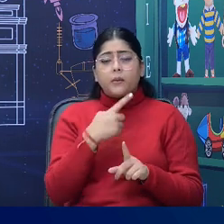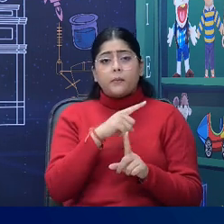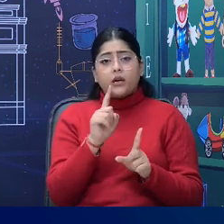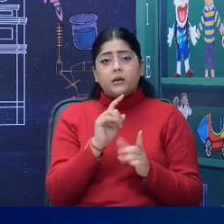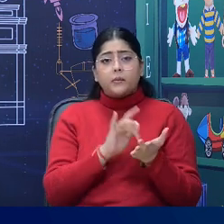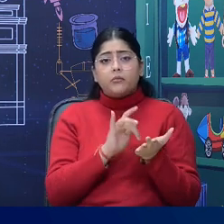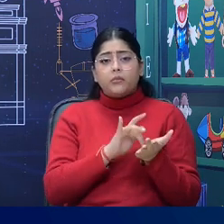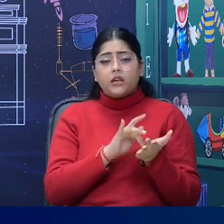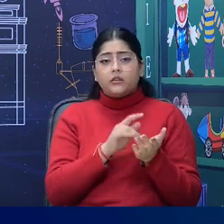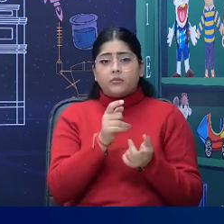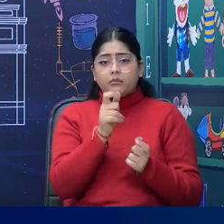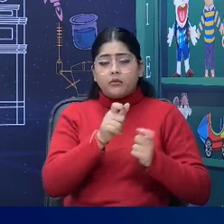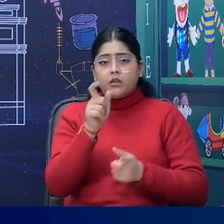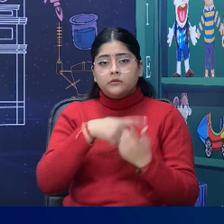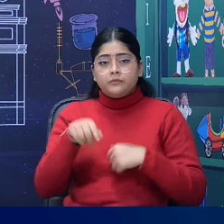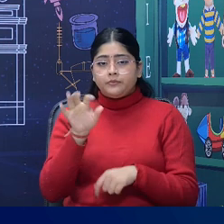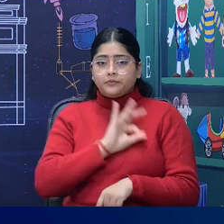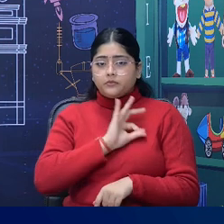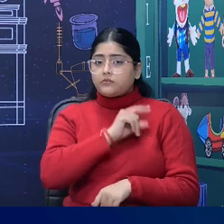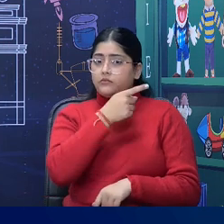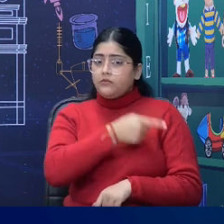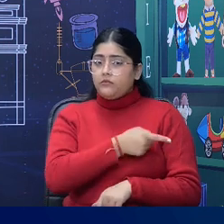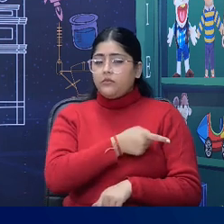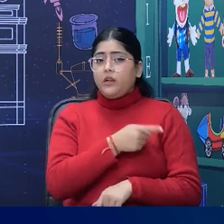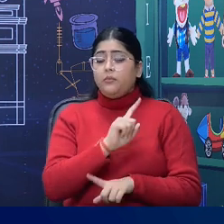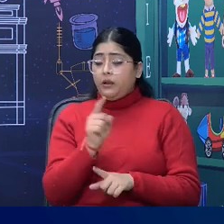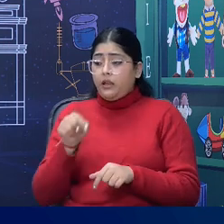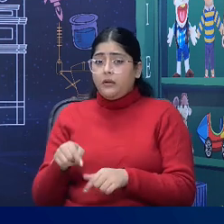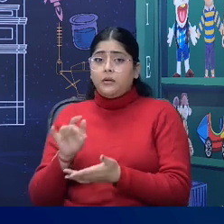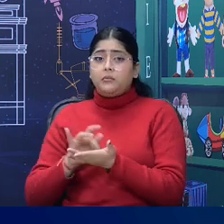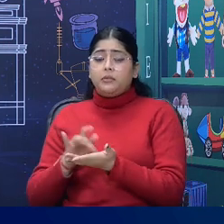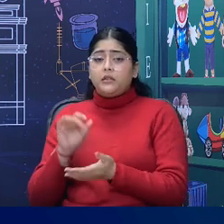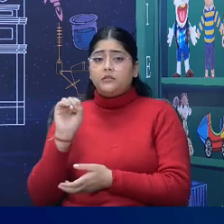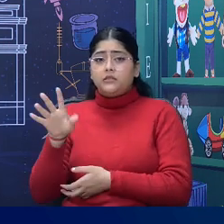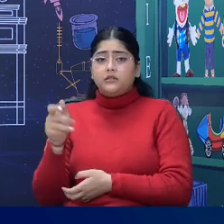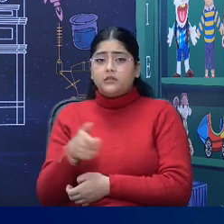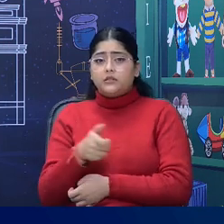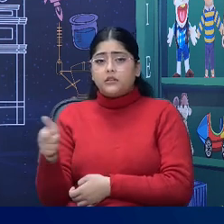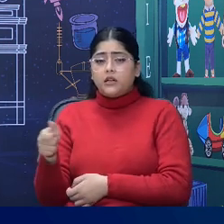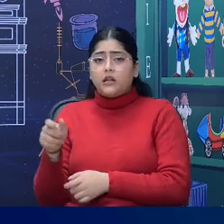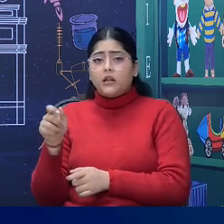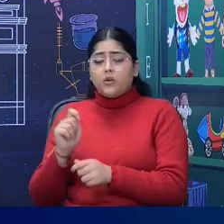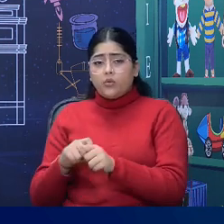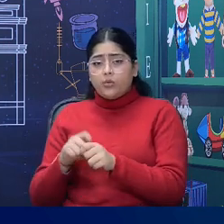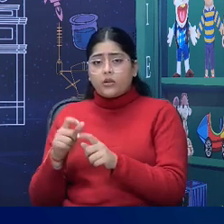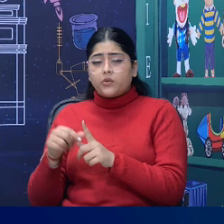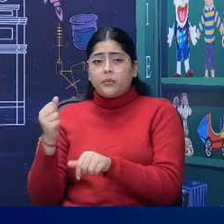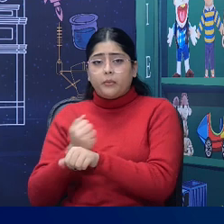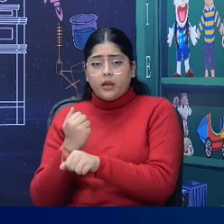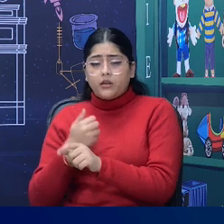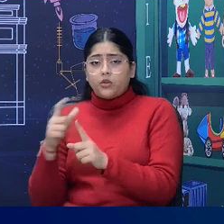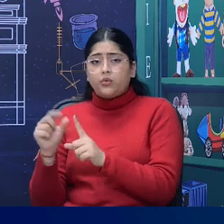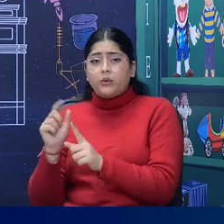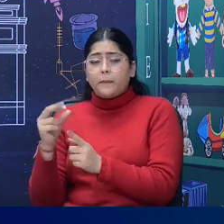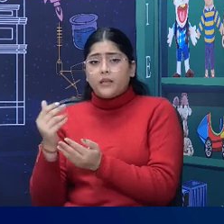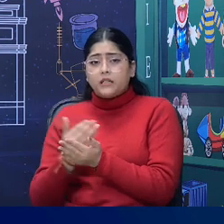फॉलोअर्स हैं और मैं सिर्फ टॉर्च बेचकर जो है एक लिमिटेड कमाई कर पा रहा हूं तो मैं भी अब ये टॉर्च बेचना छोड़ देता हूं बातें तो मुझे भी